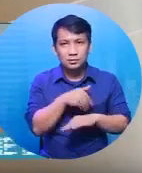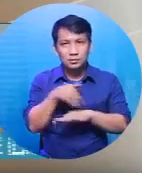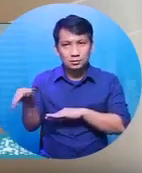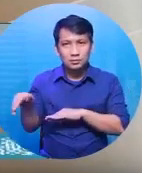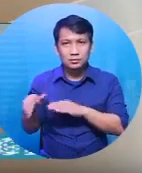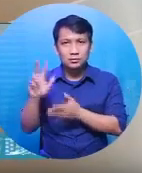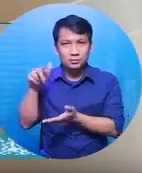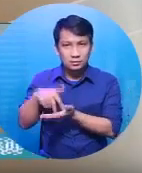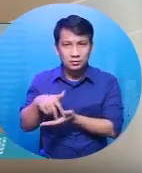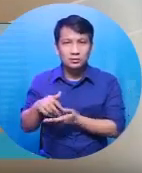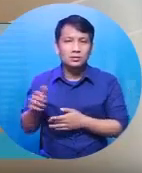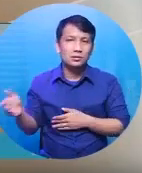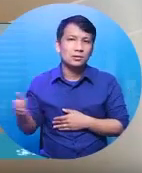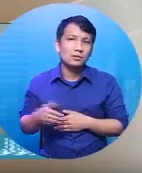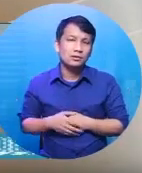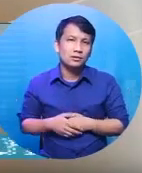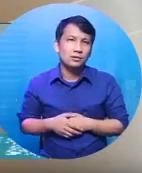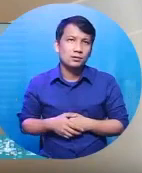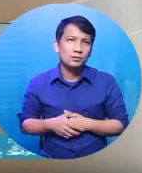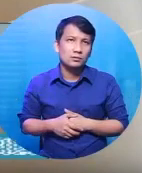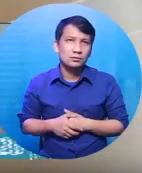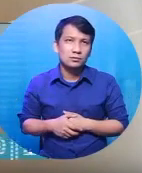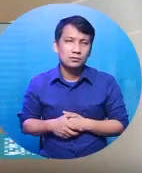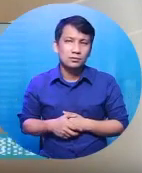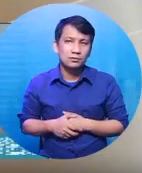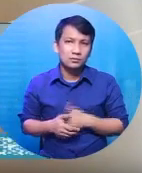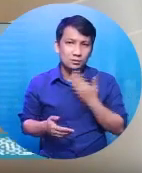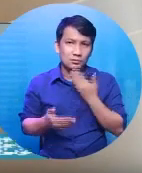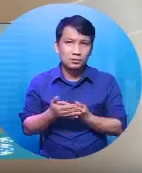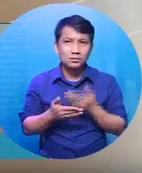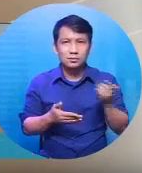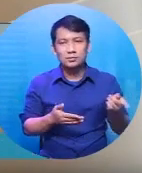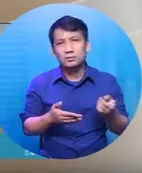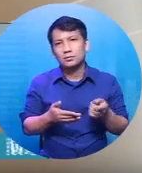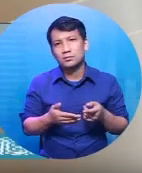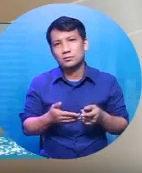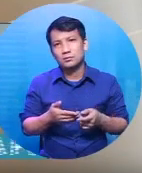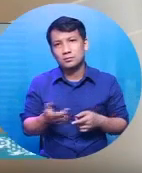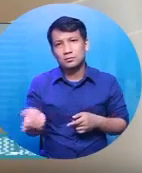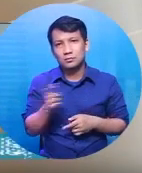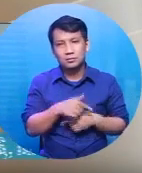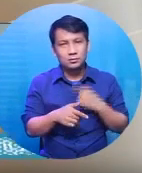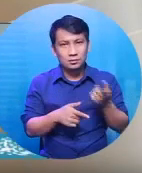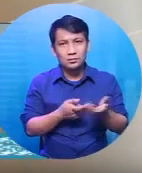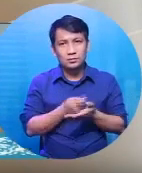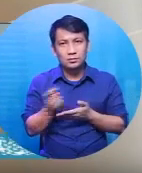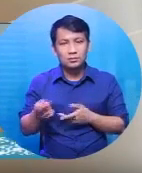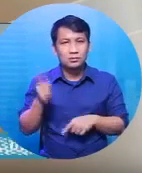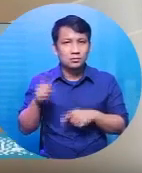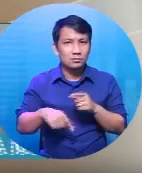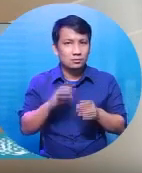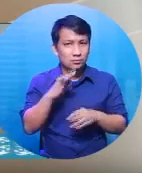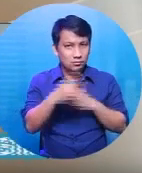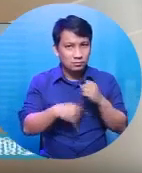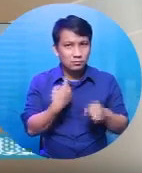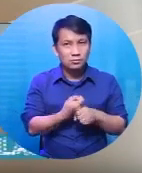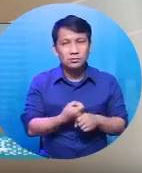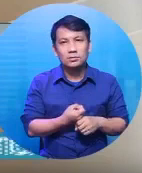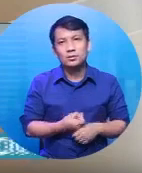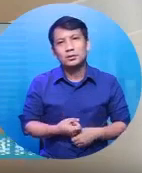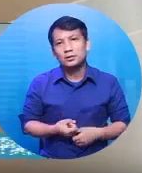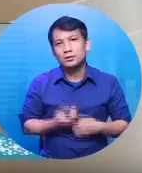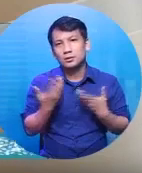noon ng 3,000 eh. Binigyan pa po siya, napakabait po ng tao na yun. Kung nagsalita po ng di maganda yun, sa 8 taon po namin, sumabog